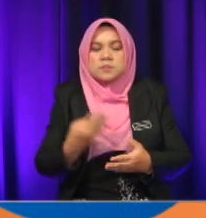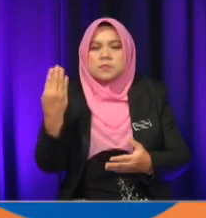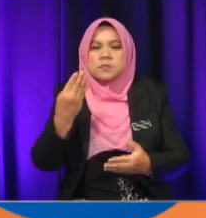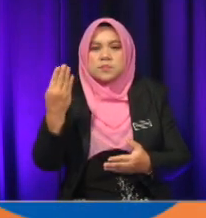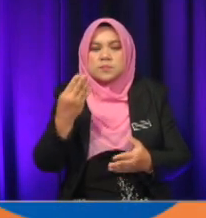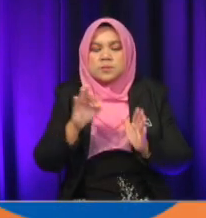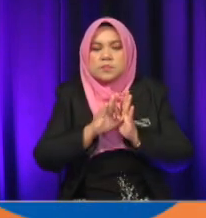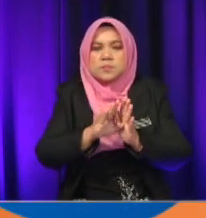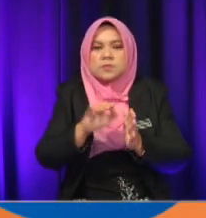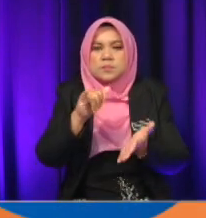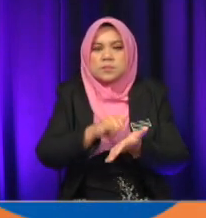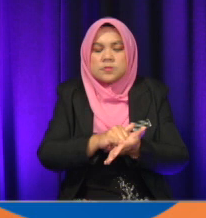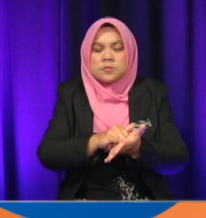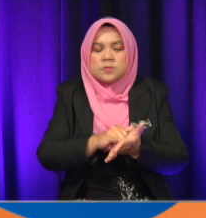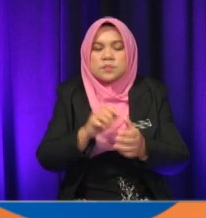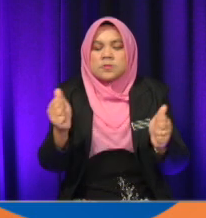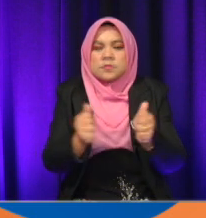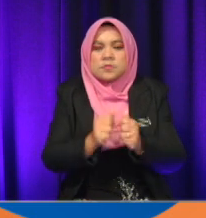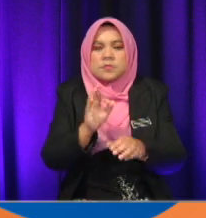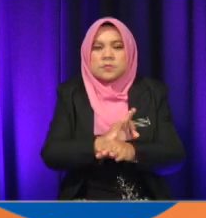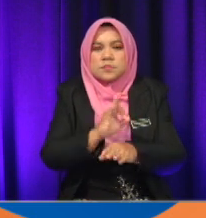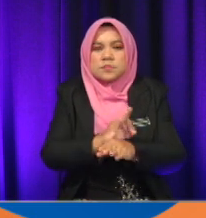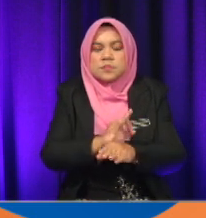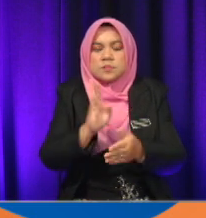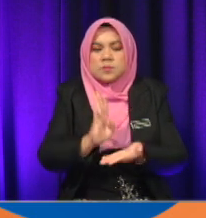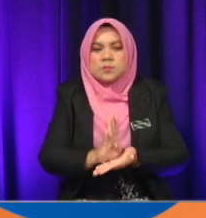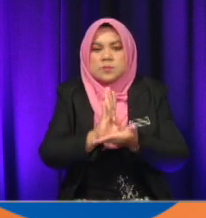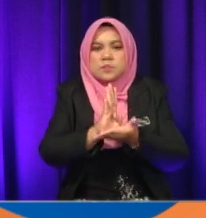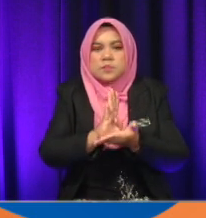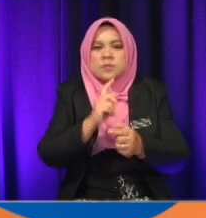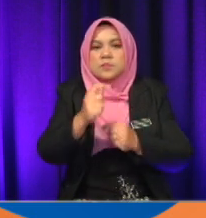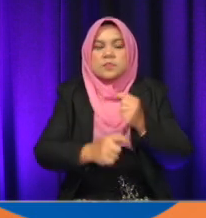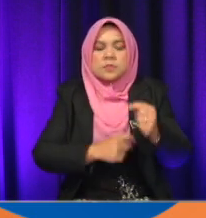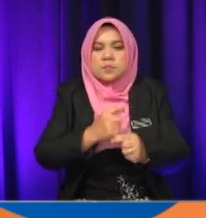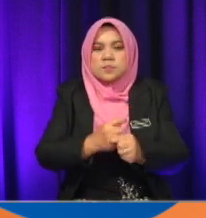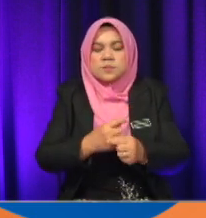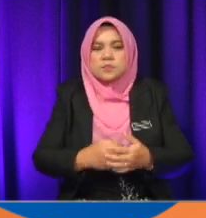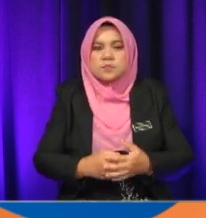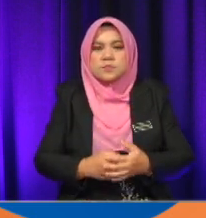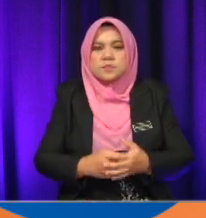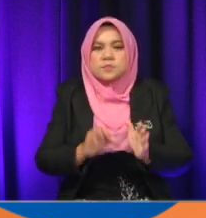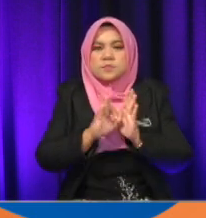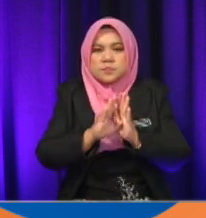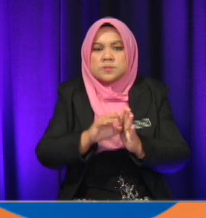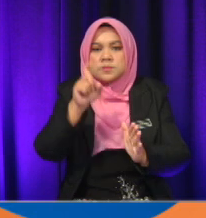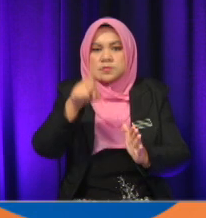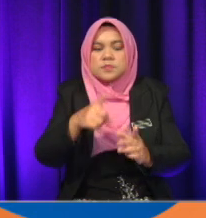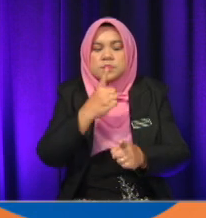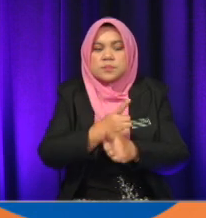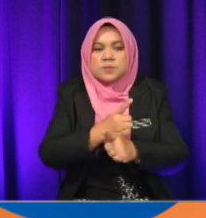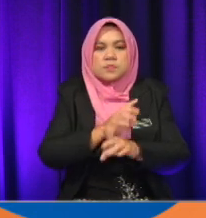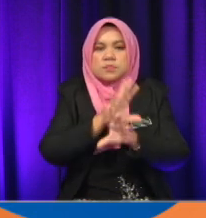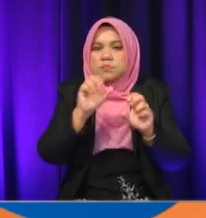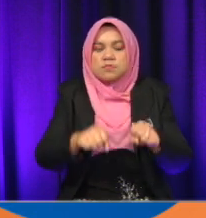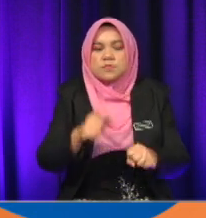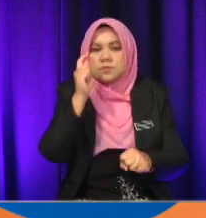fakta itu berkait dengan fungsi dan memerlukan bantuan teknikal. Okey, dan fakta itu kena tepat. Tepat, tak boleh tipu, kan